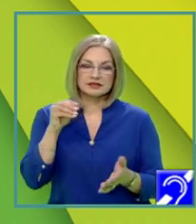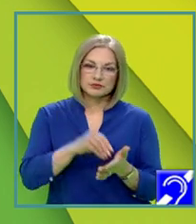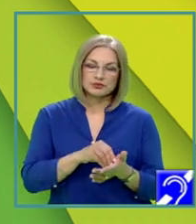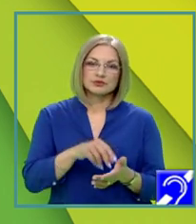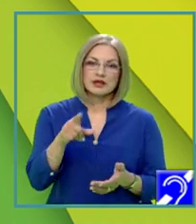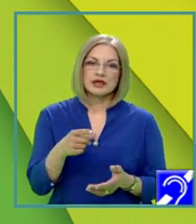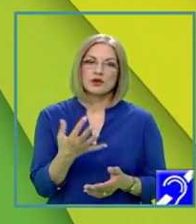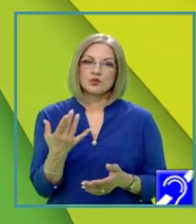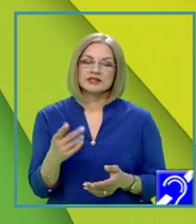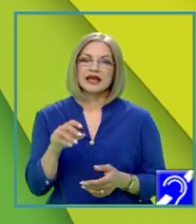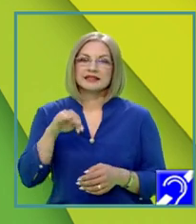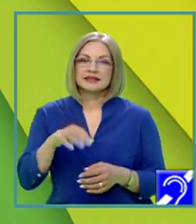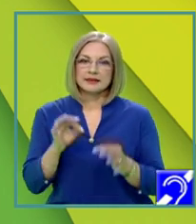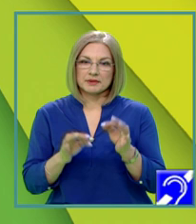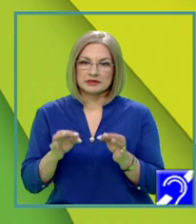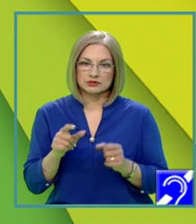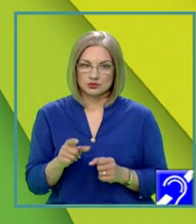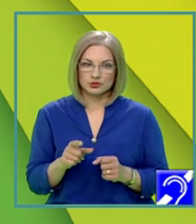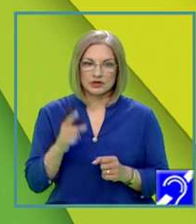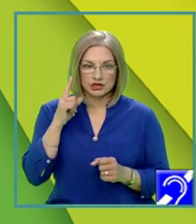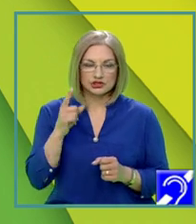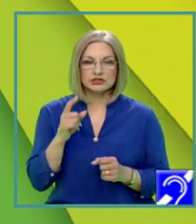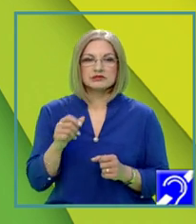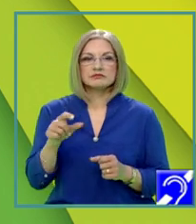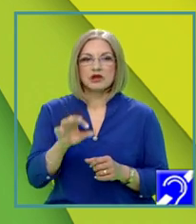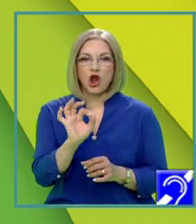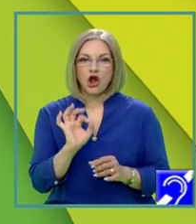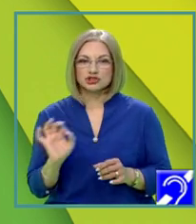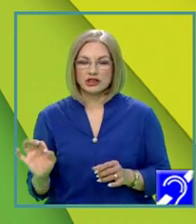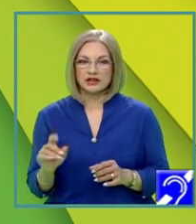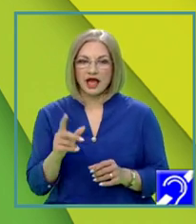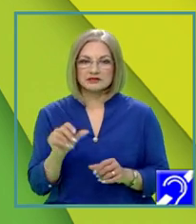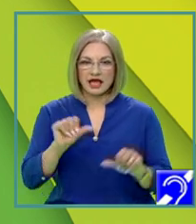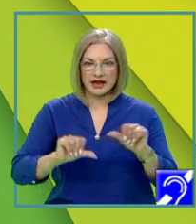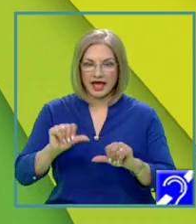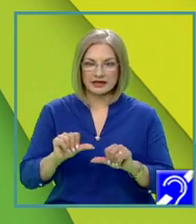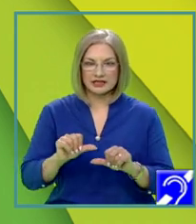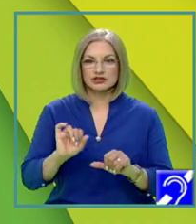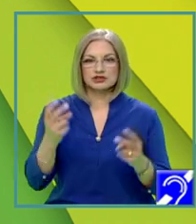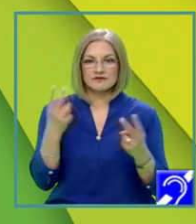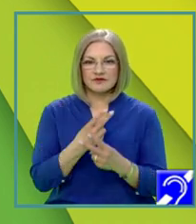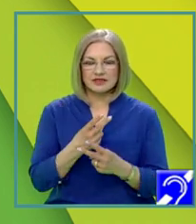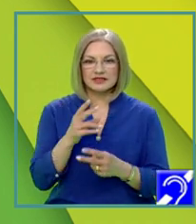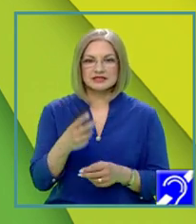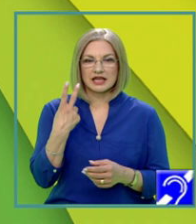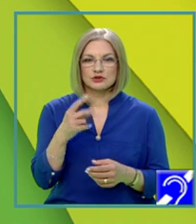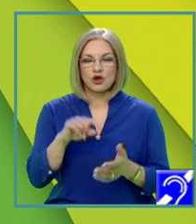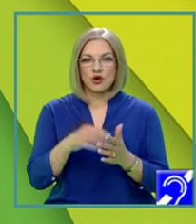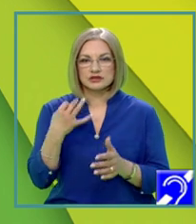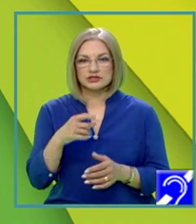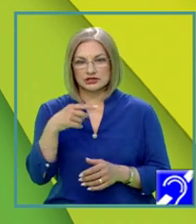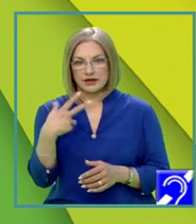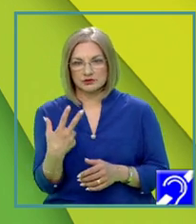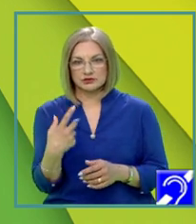acesteia știind concentrația le reactanților a și b precum și viteza de reacție de 2 ori 10 la minus 3 Mall